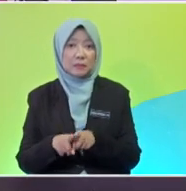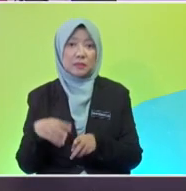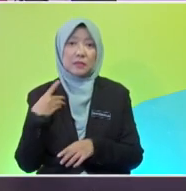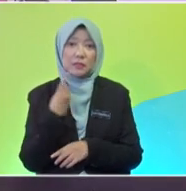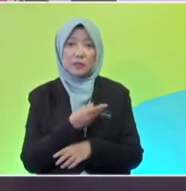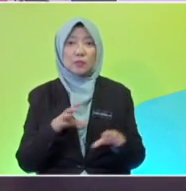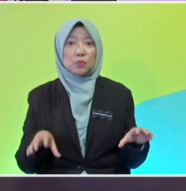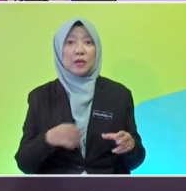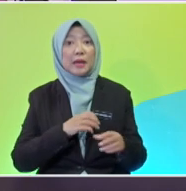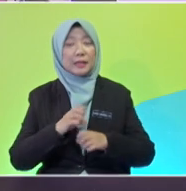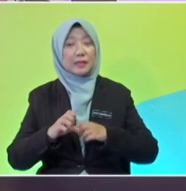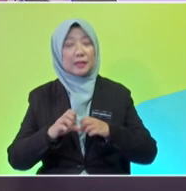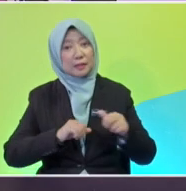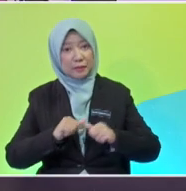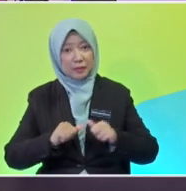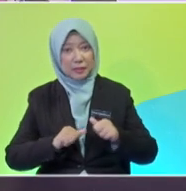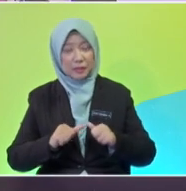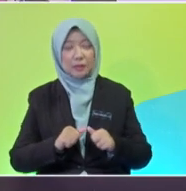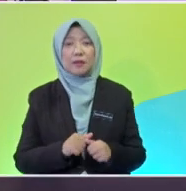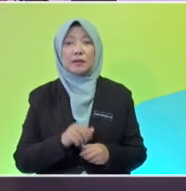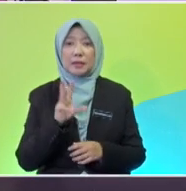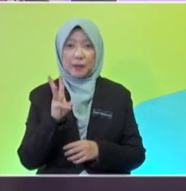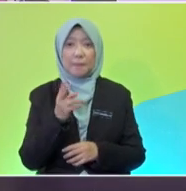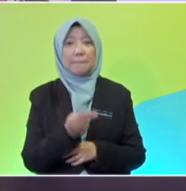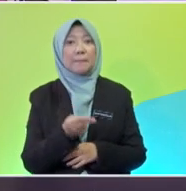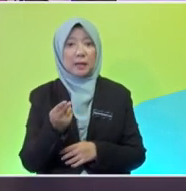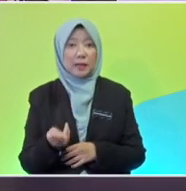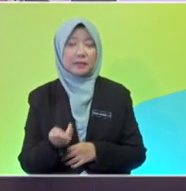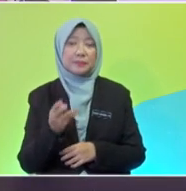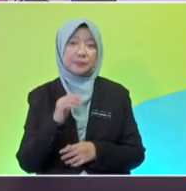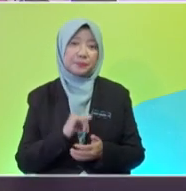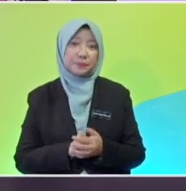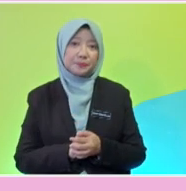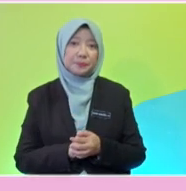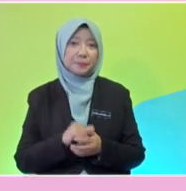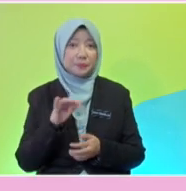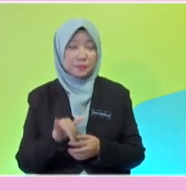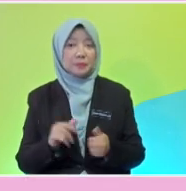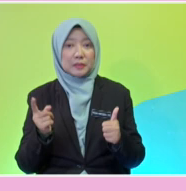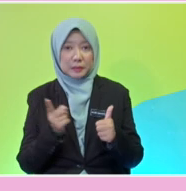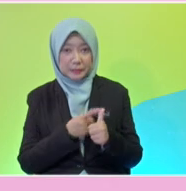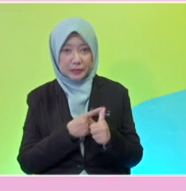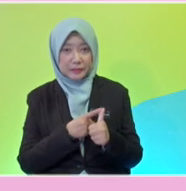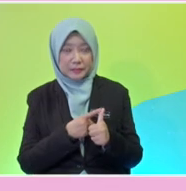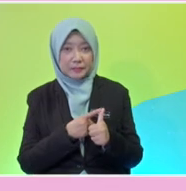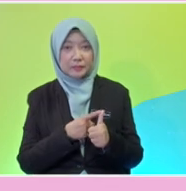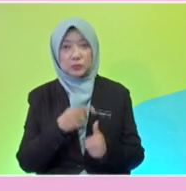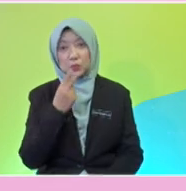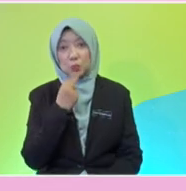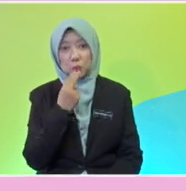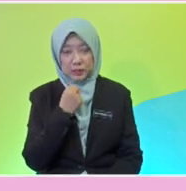enam bahan yang telah disediakan dulu dengan ini adalah gula